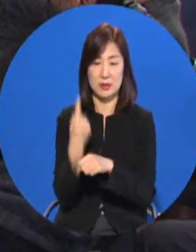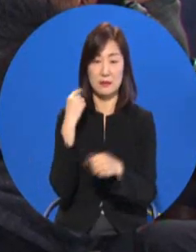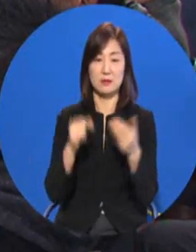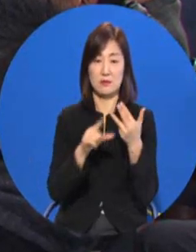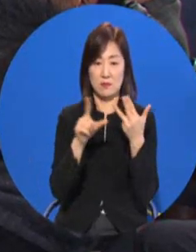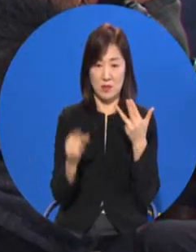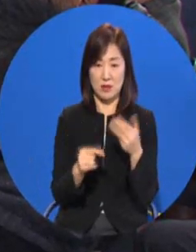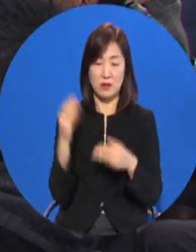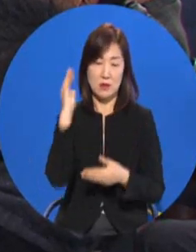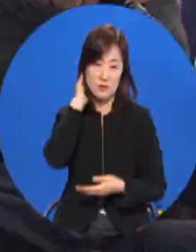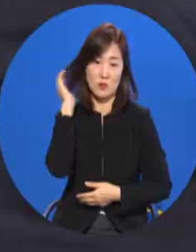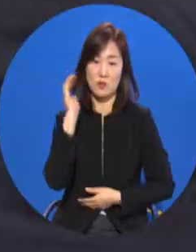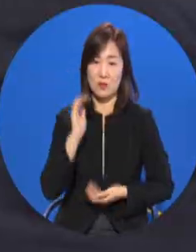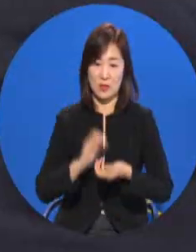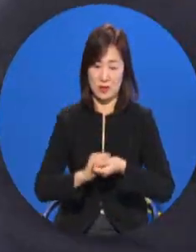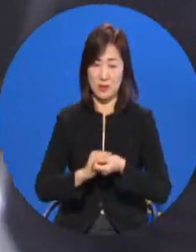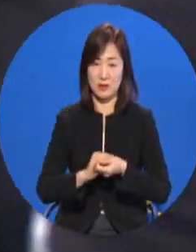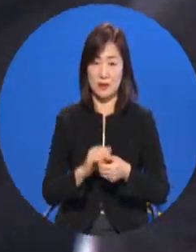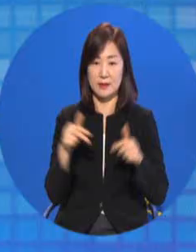비서관의 임명됐습니다